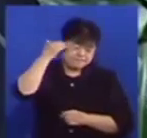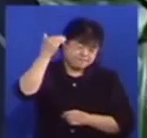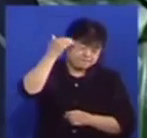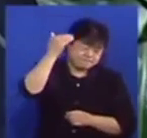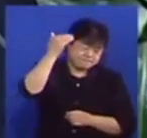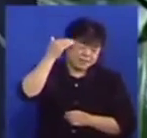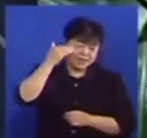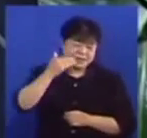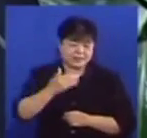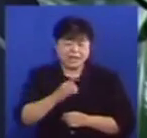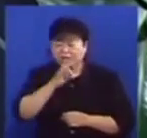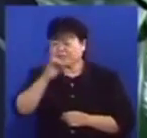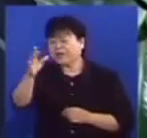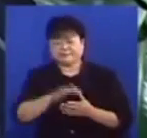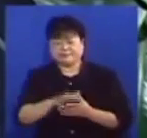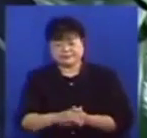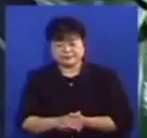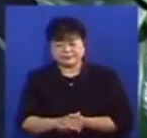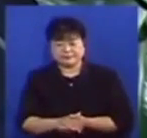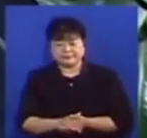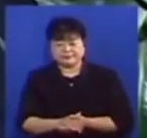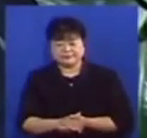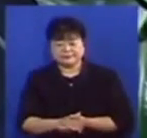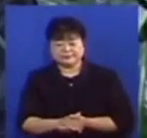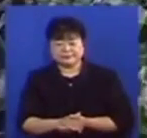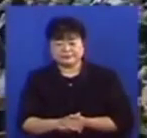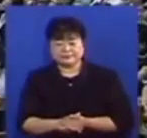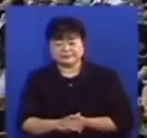그럴 수도 색이 안 들어갑니다.